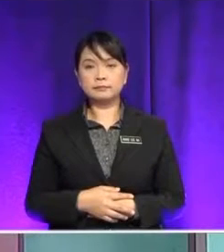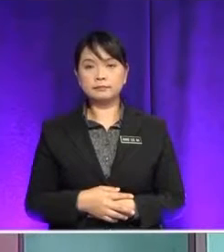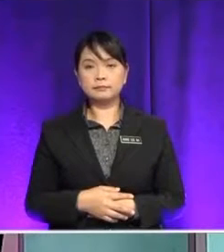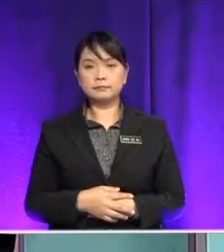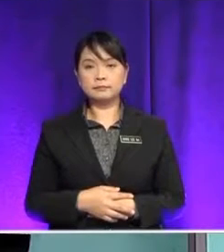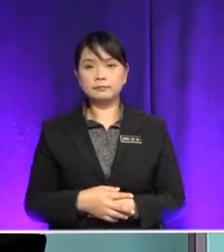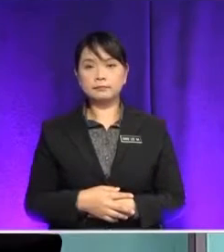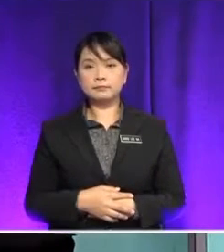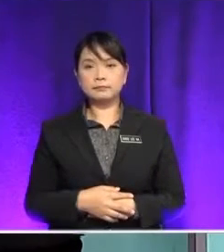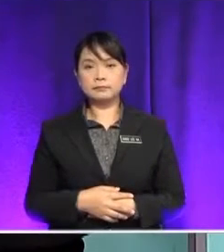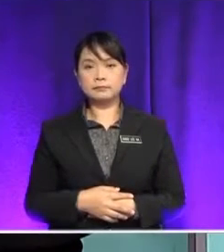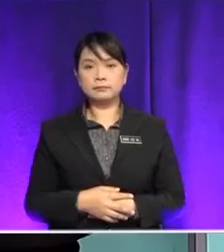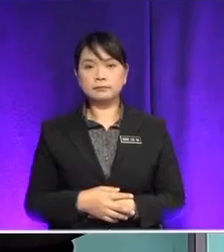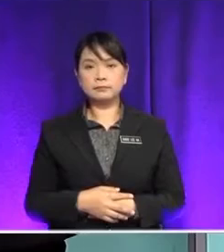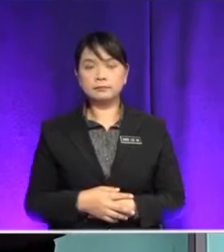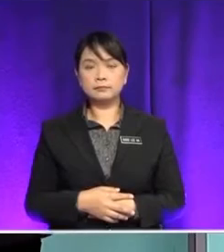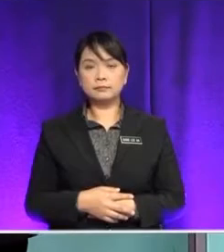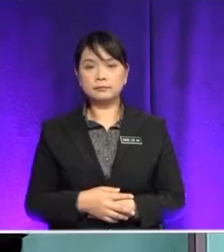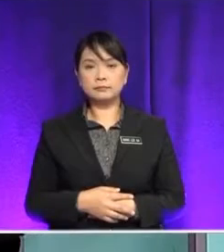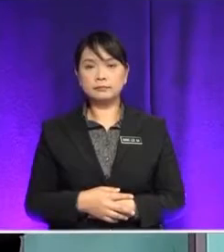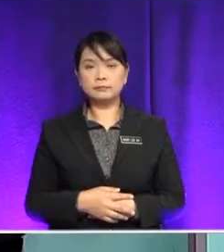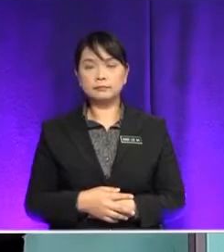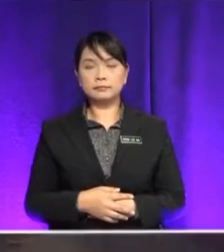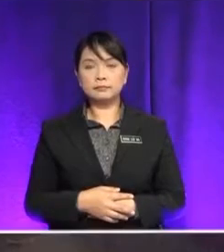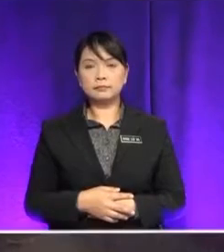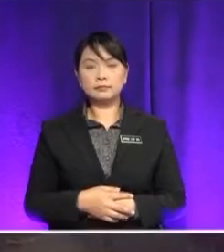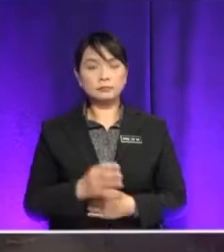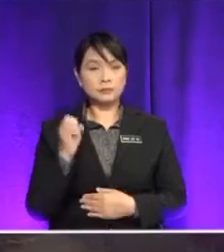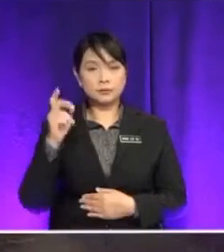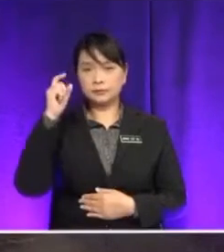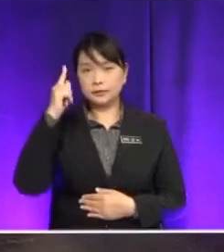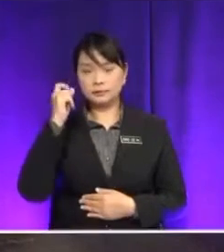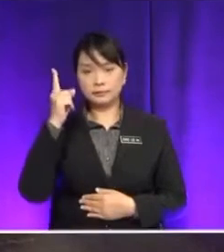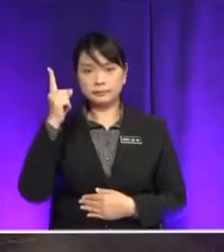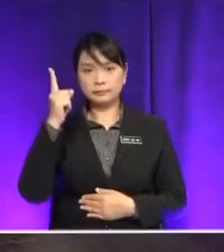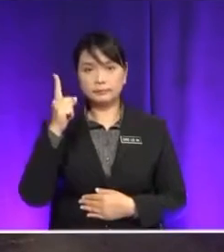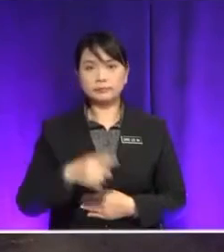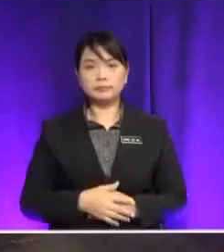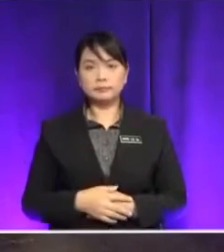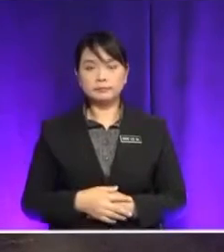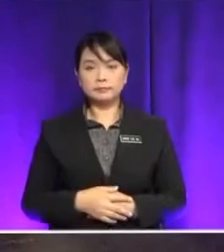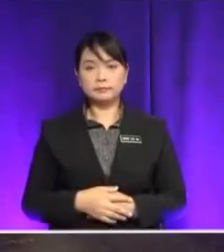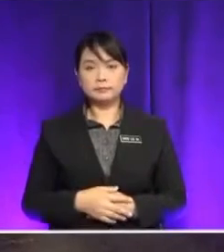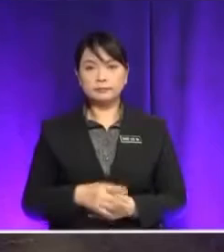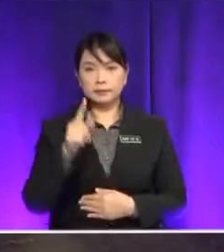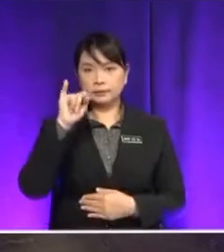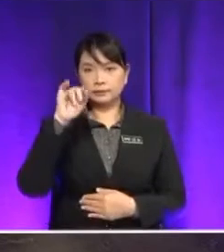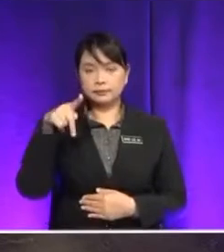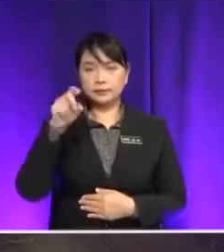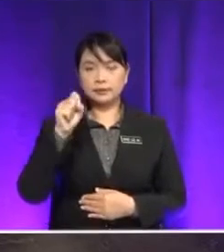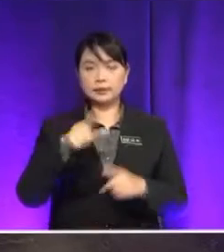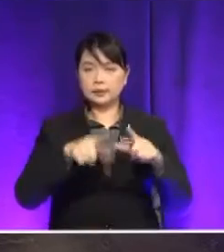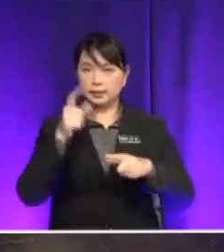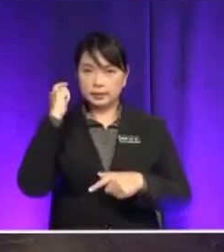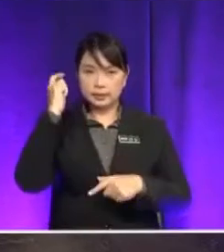negatif jadi makin salah sebetulnya aja oke Hamad mah homestay pasti juga tips yang berguna untuk meja kena